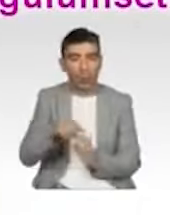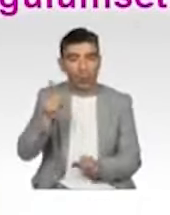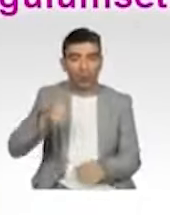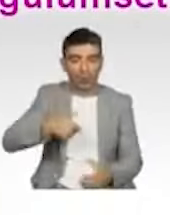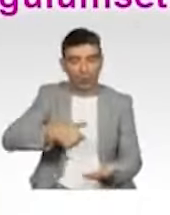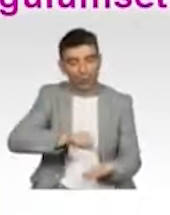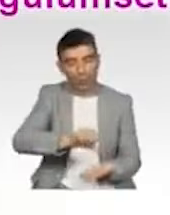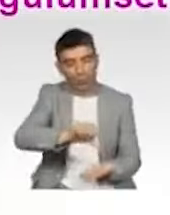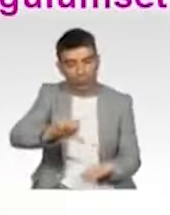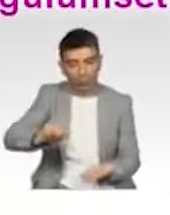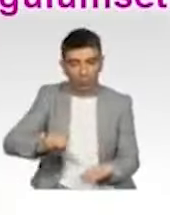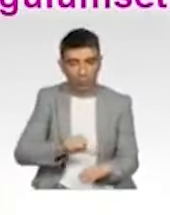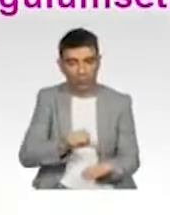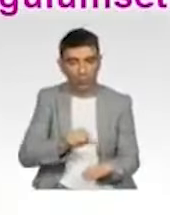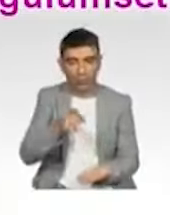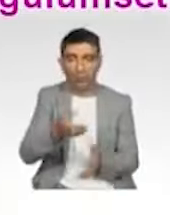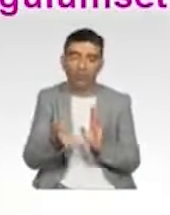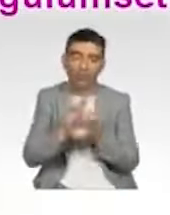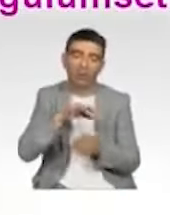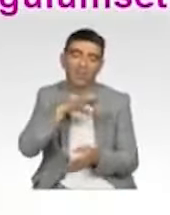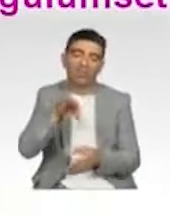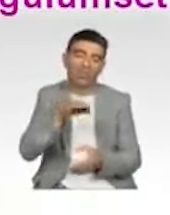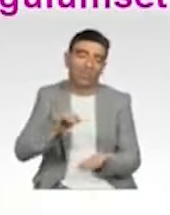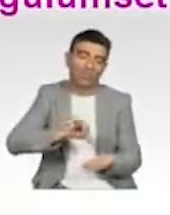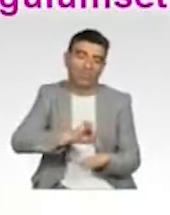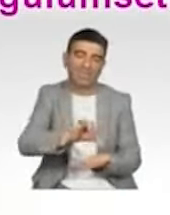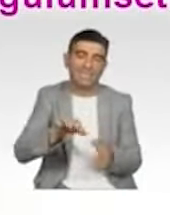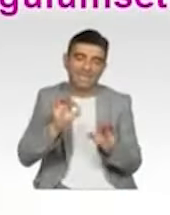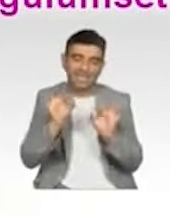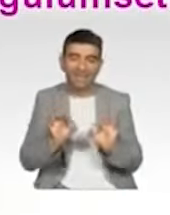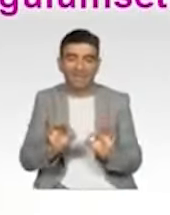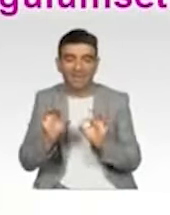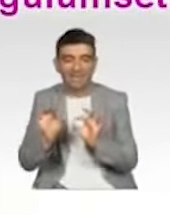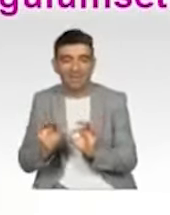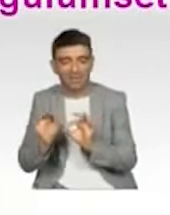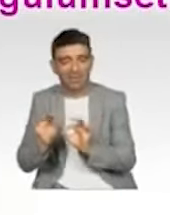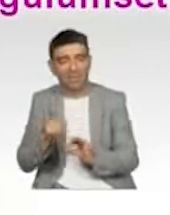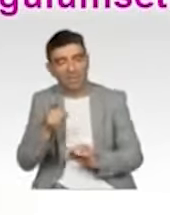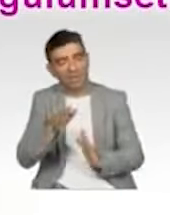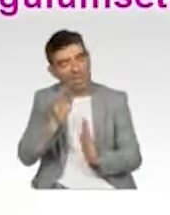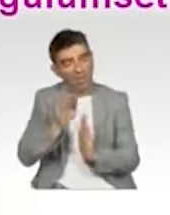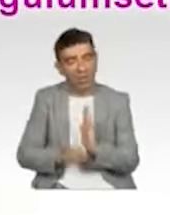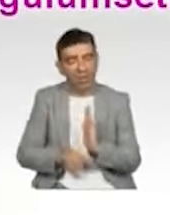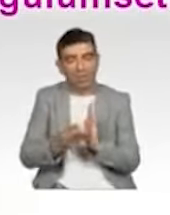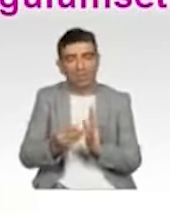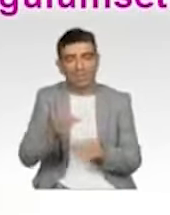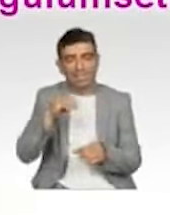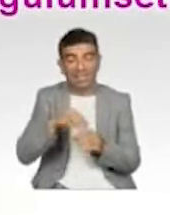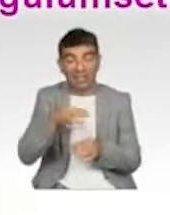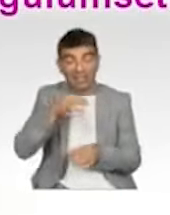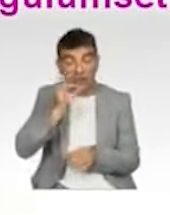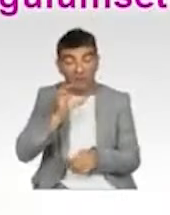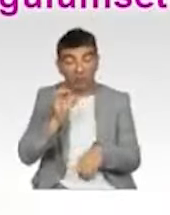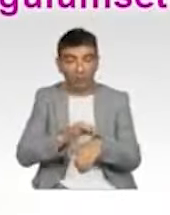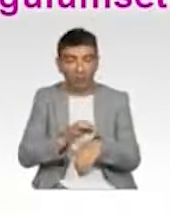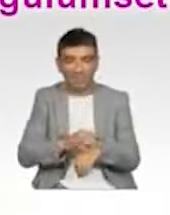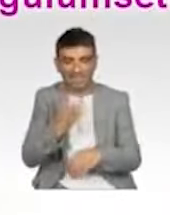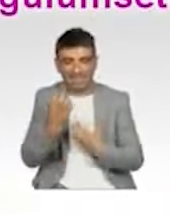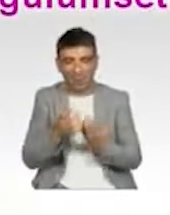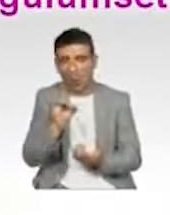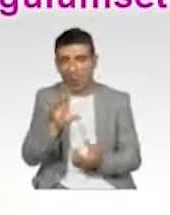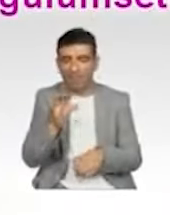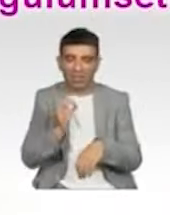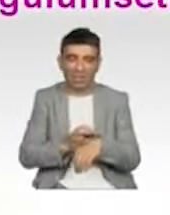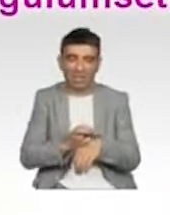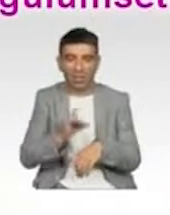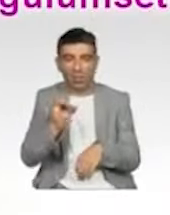dökeceğiz demliğe. Üzerine çay atacağız. Yavaş yavaş demlenip aşağı doğru gelecek. Ve içim süresi de demlendi ya 15